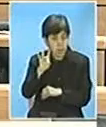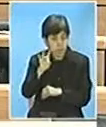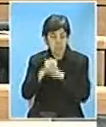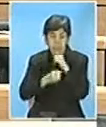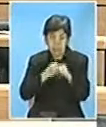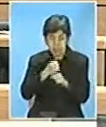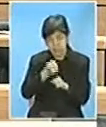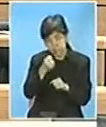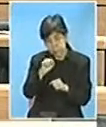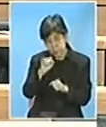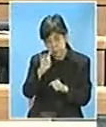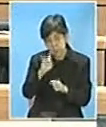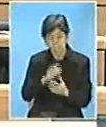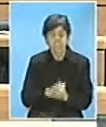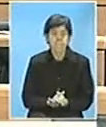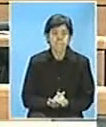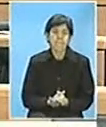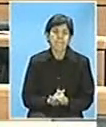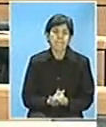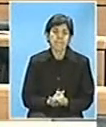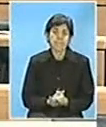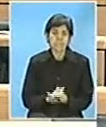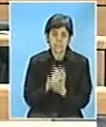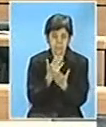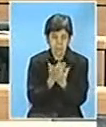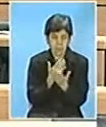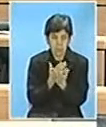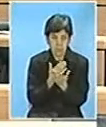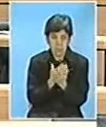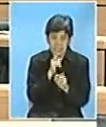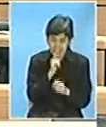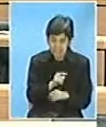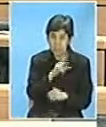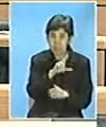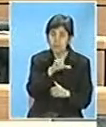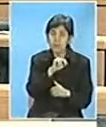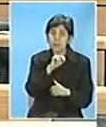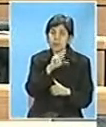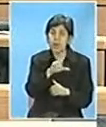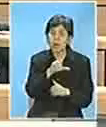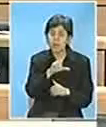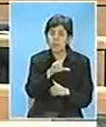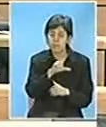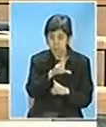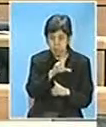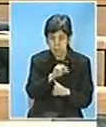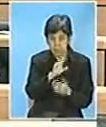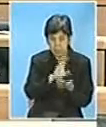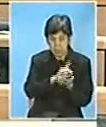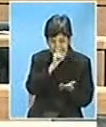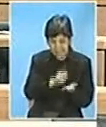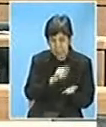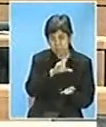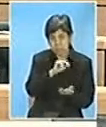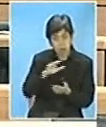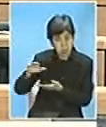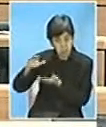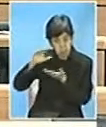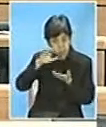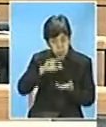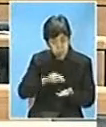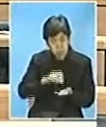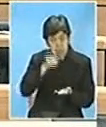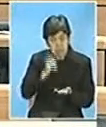18 บาทต่อกิโลนะครับซึ่งนะครับต้นทุนที่33เหรียญนะครับต่อตันนะครับแต่ต้นทุนที่นำเข้ามาปัจจุบัน